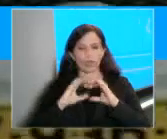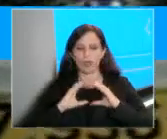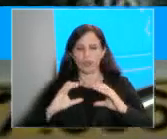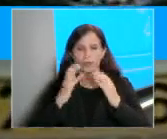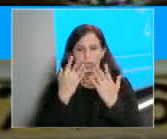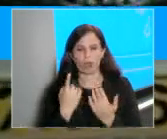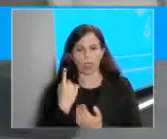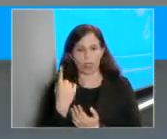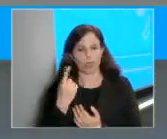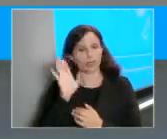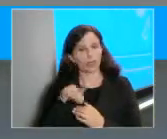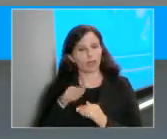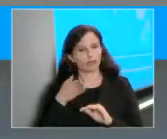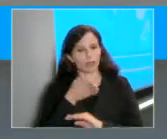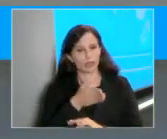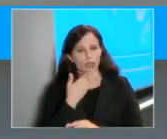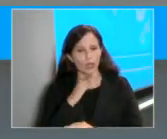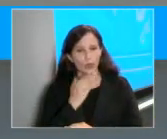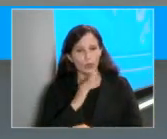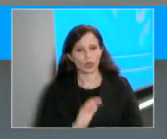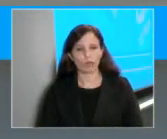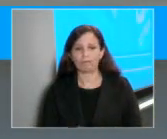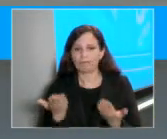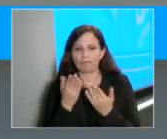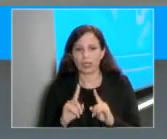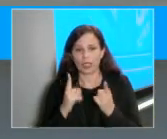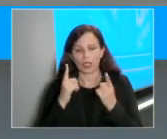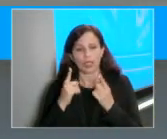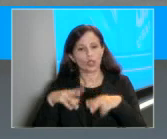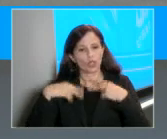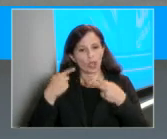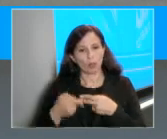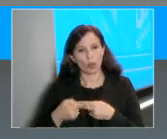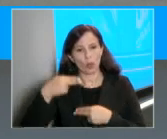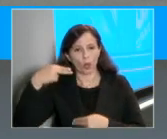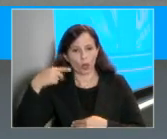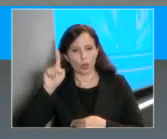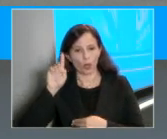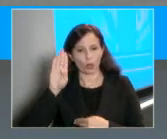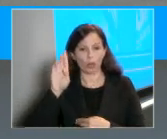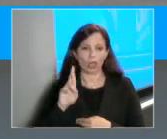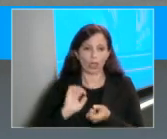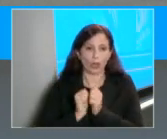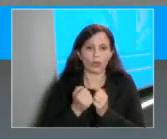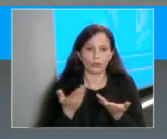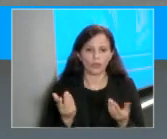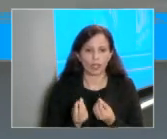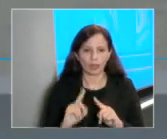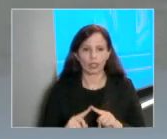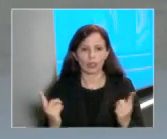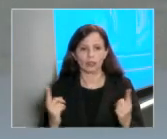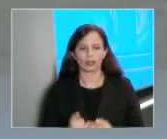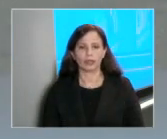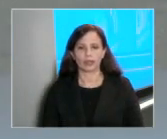1 ובכניסה לירושלים. מה יקרה כשיהיה כאן אובר או ליף? כנראה שפשוט לא יהיה. איתי